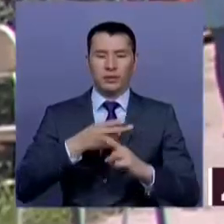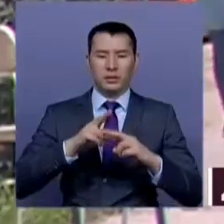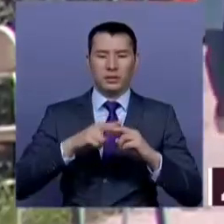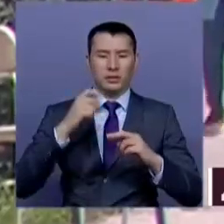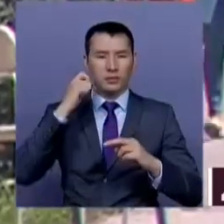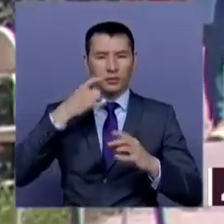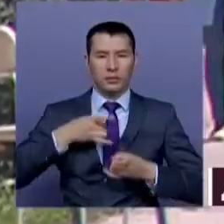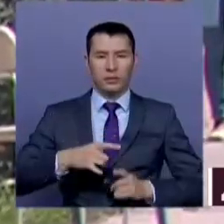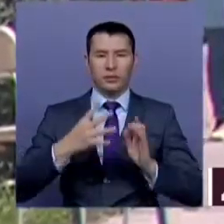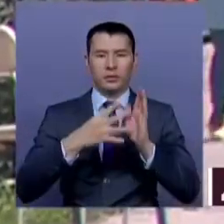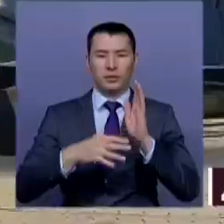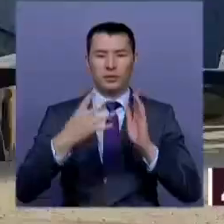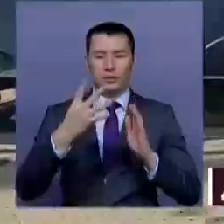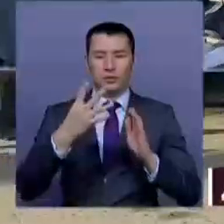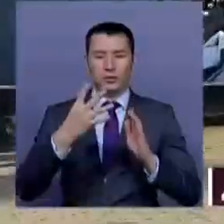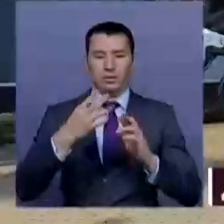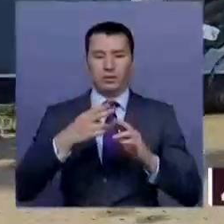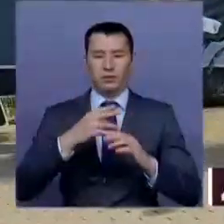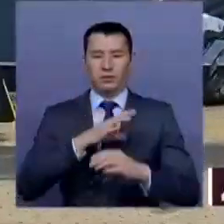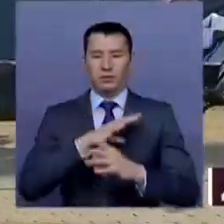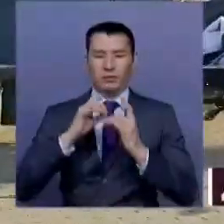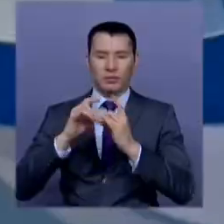94-го года рождения, скончался в больнице.